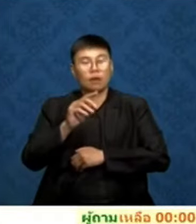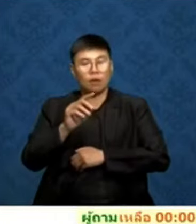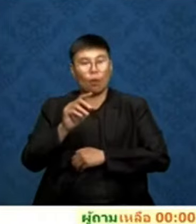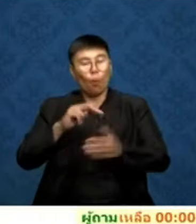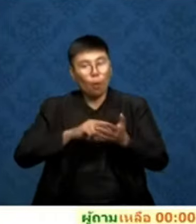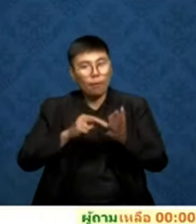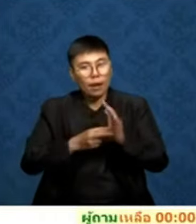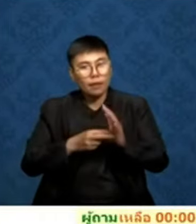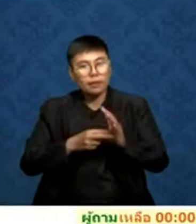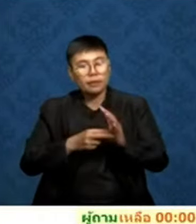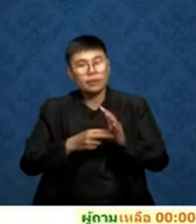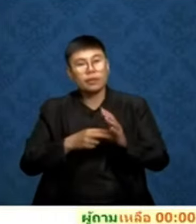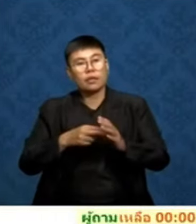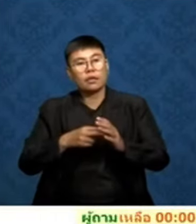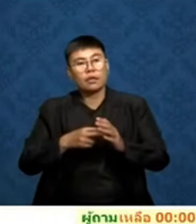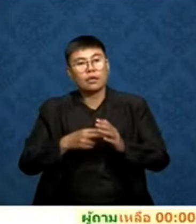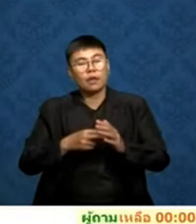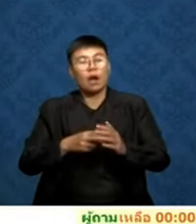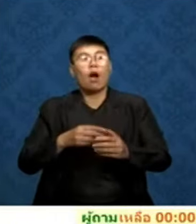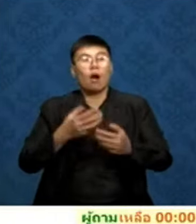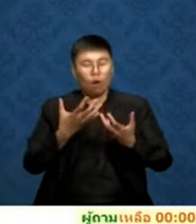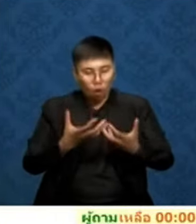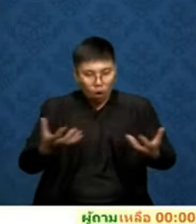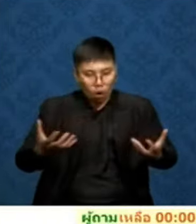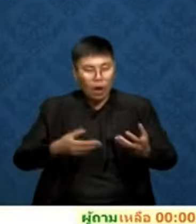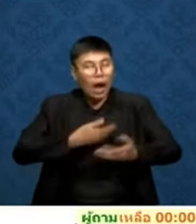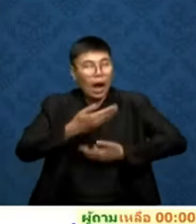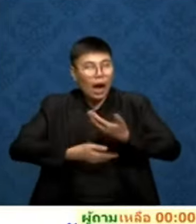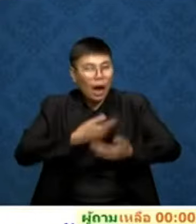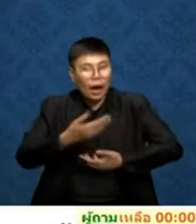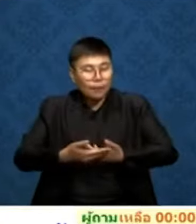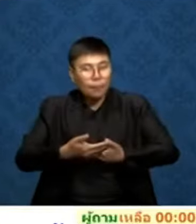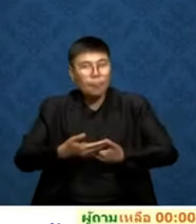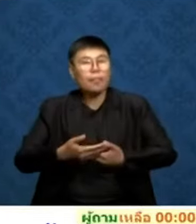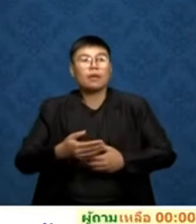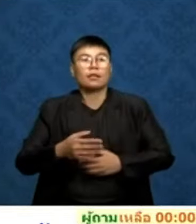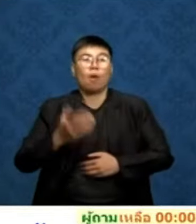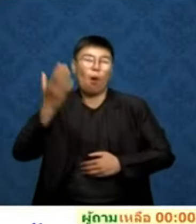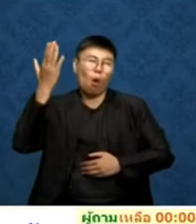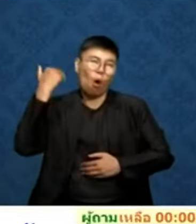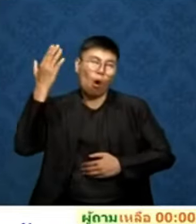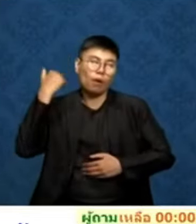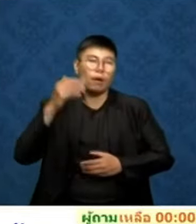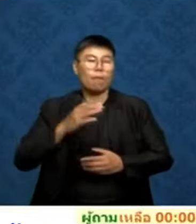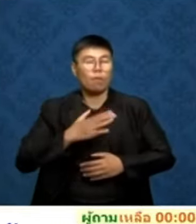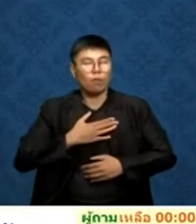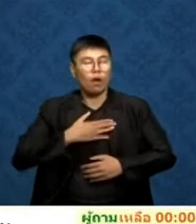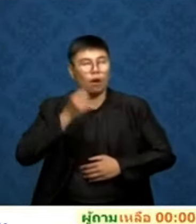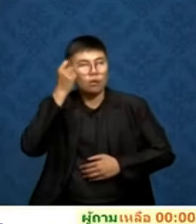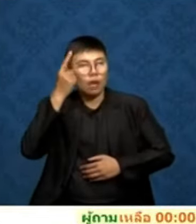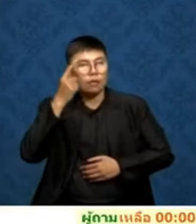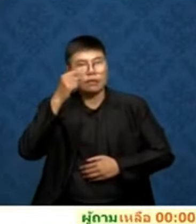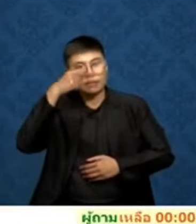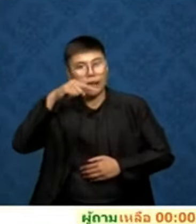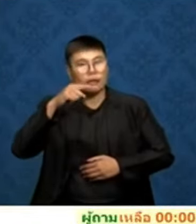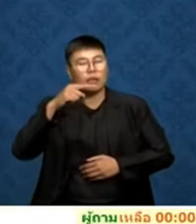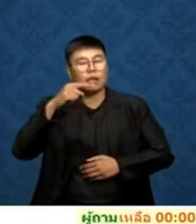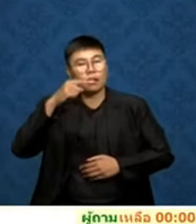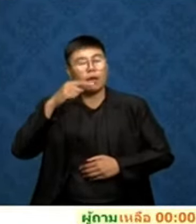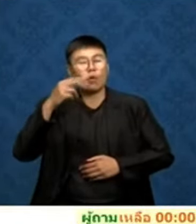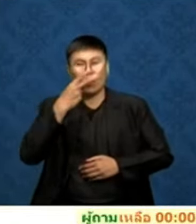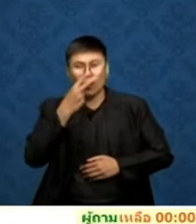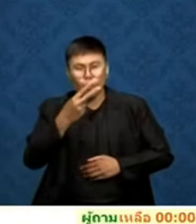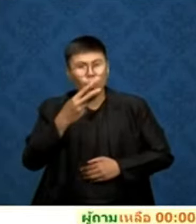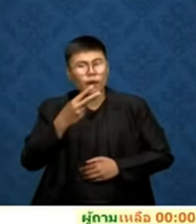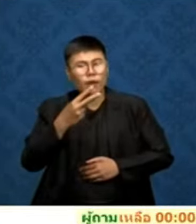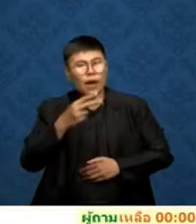ม่ให้มีการทุ่มสินค้าทุ่มตลาดนะครับทีนี้ในที่ผ่านมาเนี่ยผมเข้าใจว่าในประเทศไทยเราก็ดูเรื่องเหล่านี้ในเชิงราคาว่า